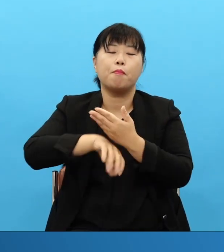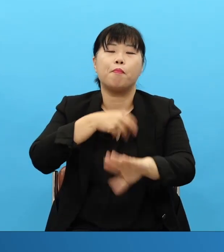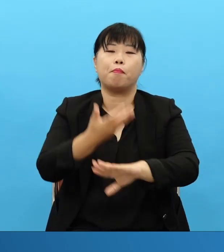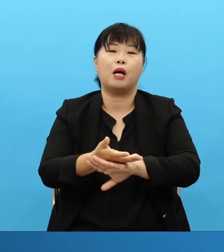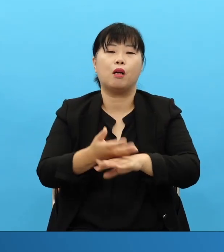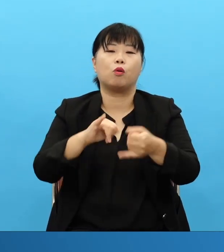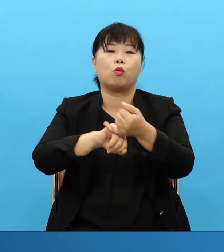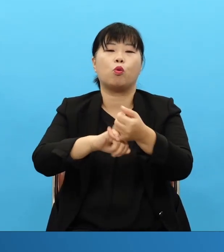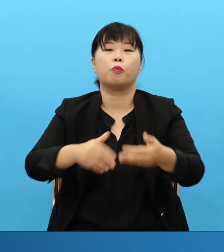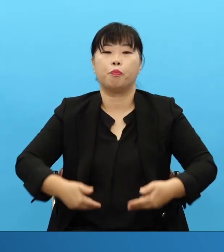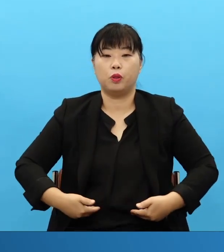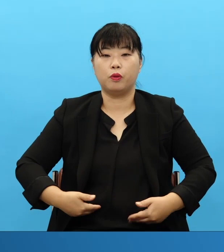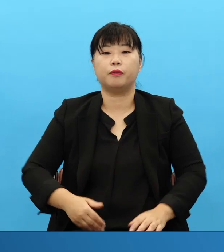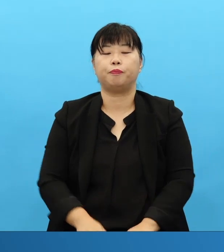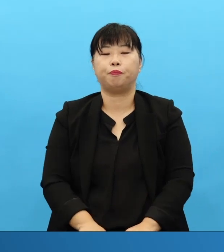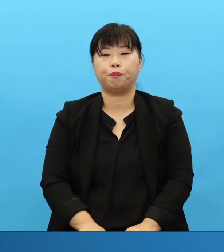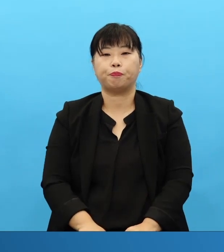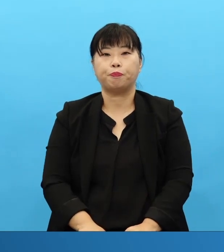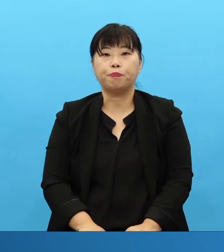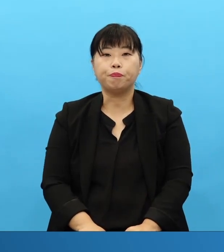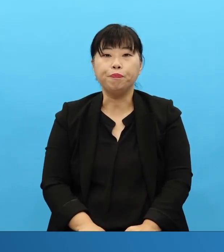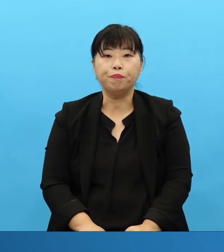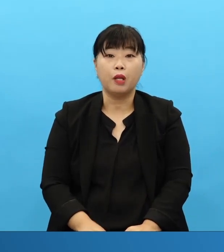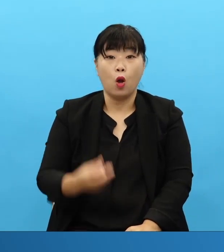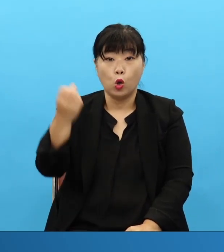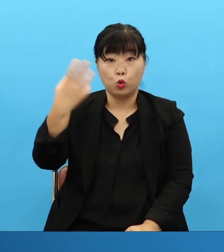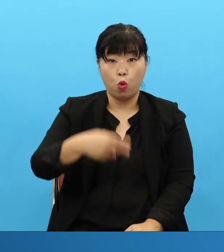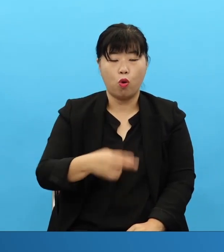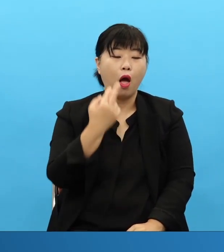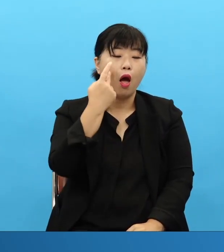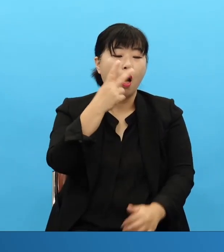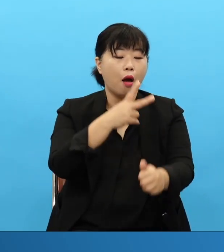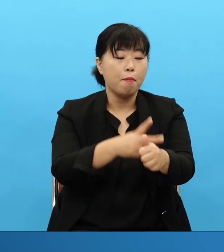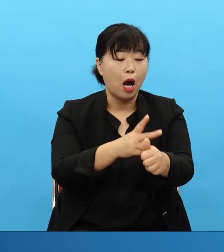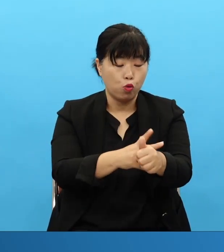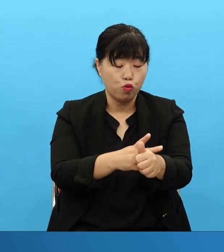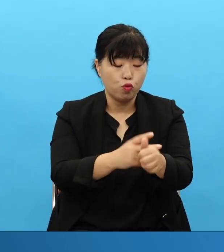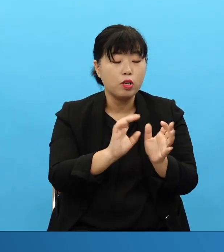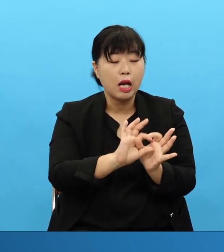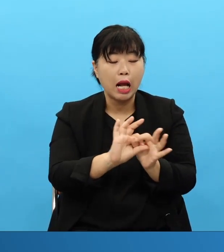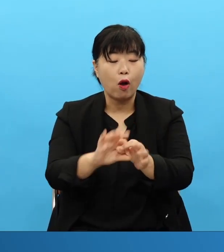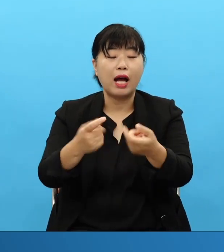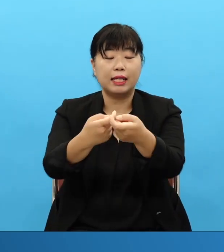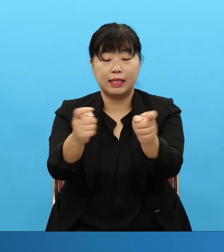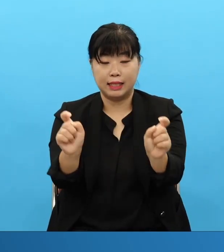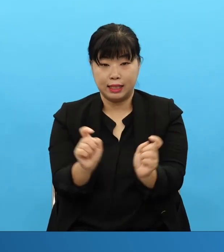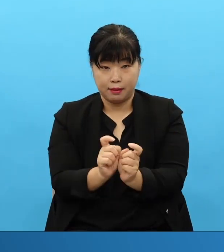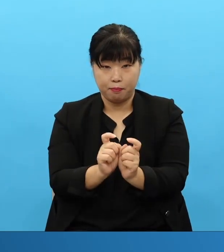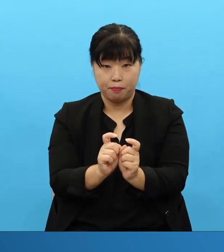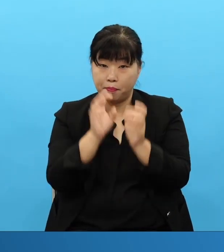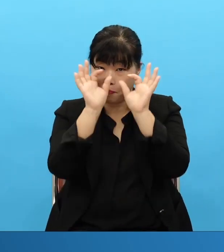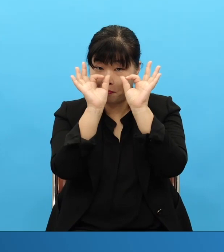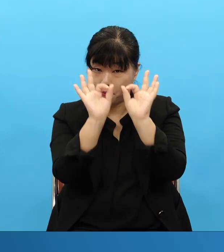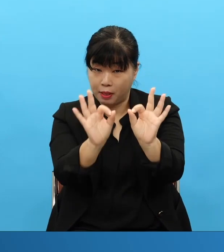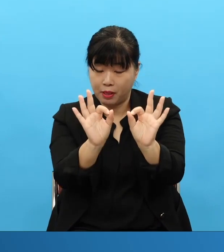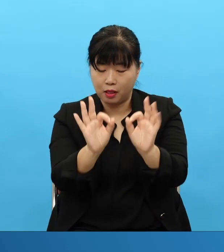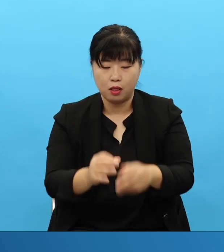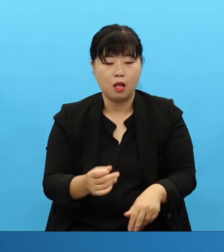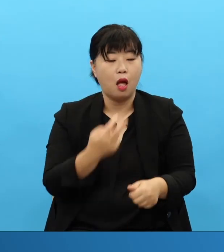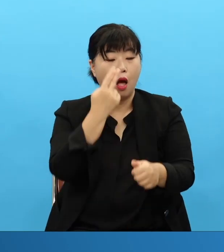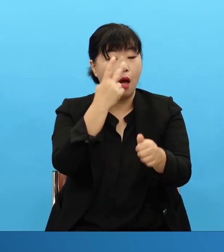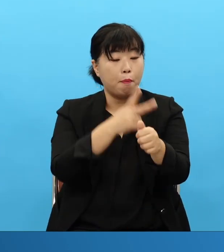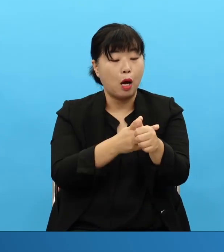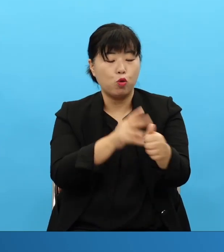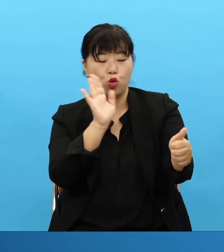바울이 아니고요. 바울 팀들요. And especially, it's not just Paul, but Paul's team. 바울을 도운 중직자들 The church